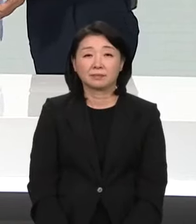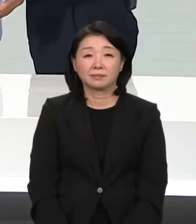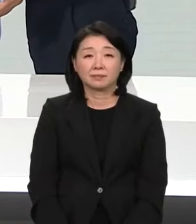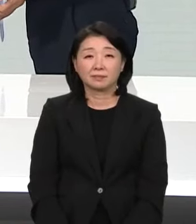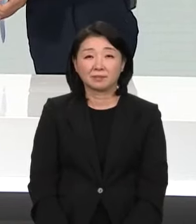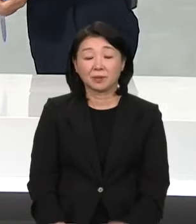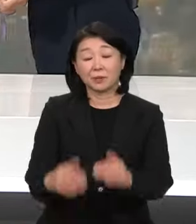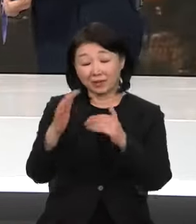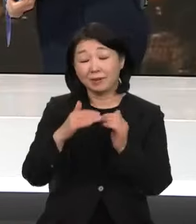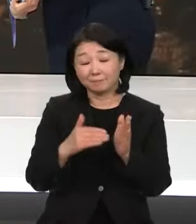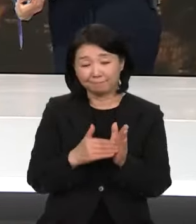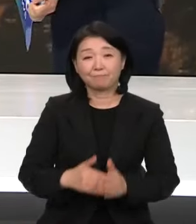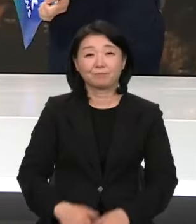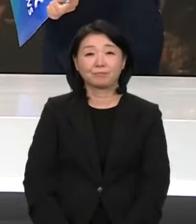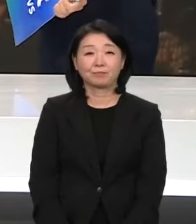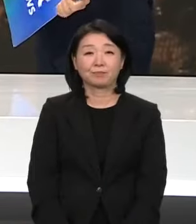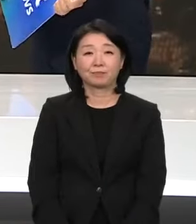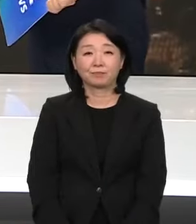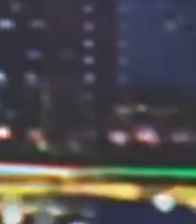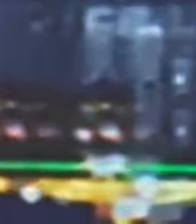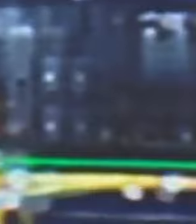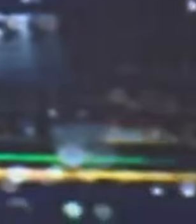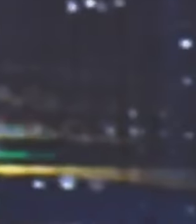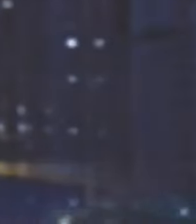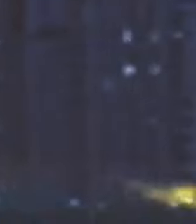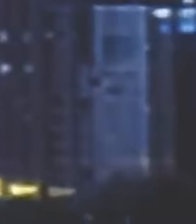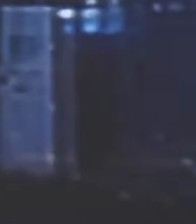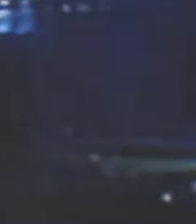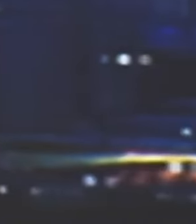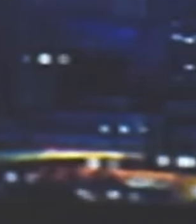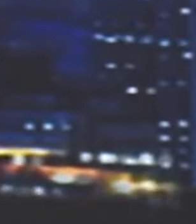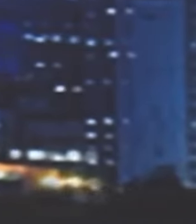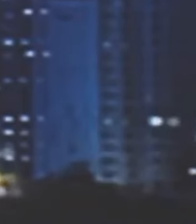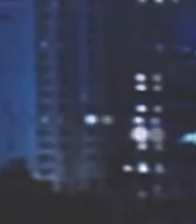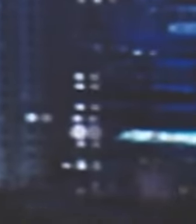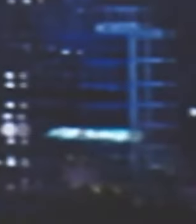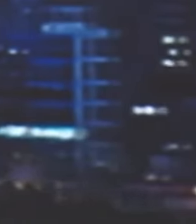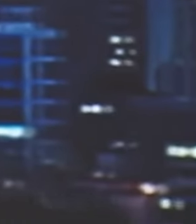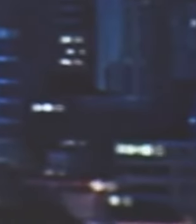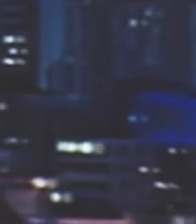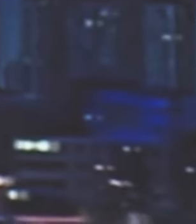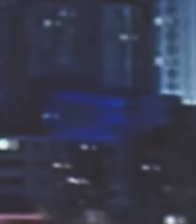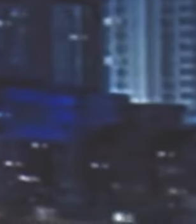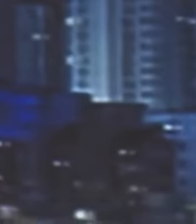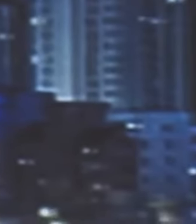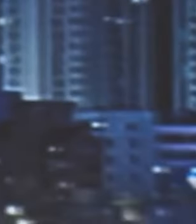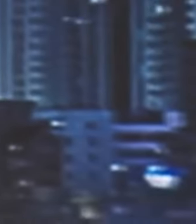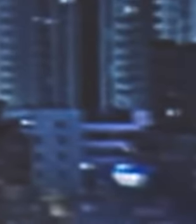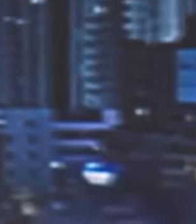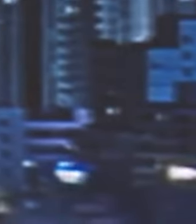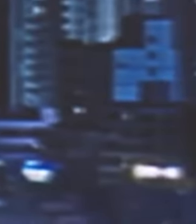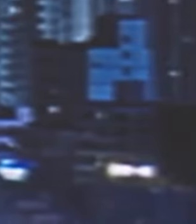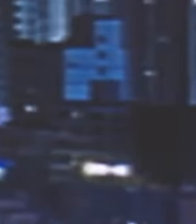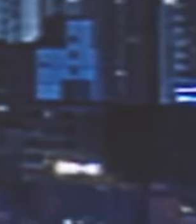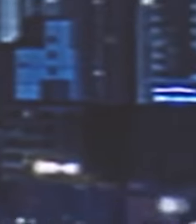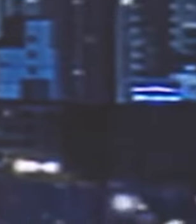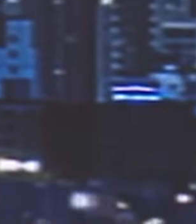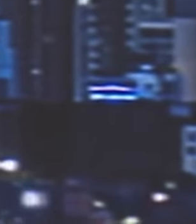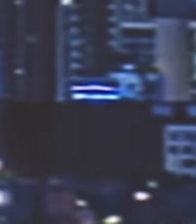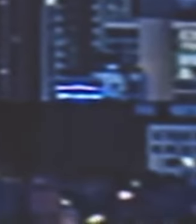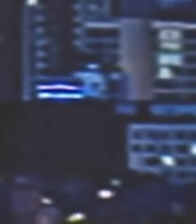여기까지 됐죠 이성대 기자였습니다 JTBC 뉴스를 시청해 주신 여러분 고맙습니다 저희는 저녁 6시